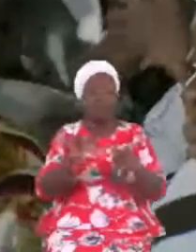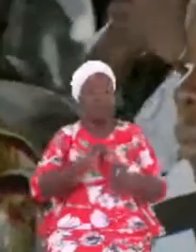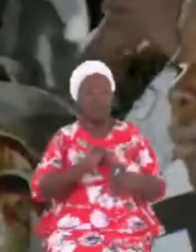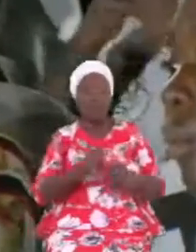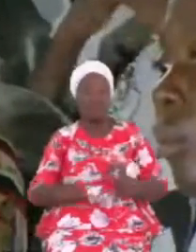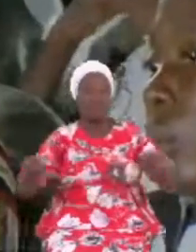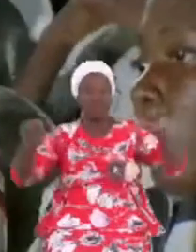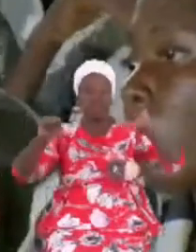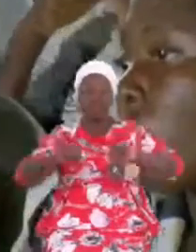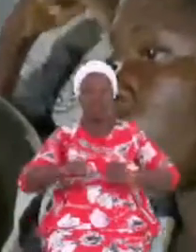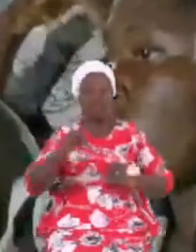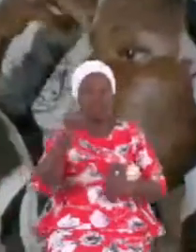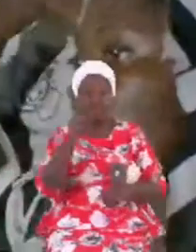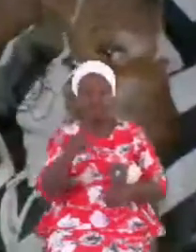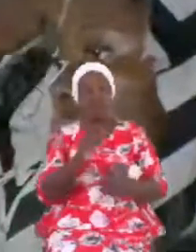plus.